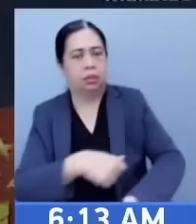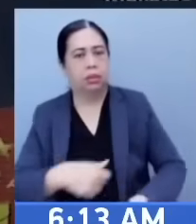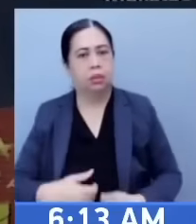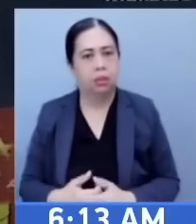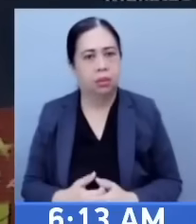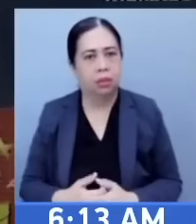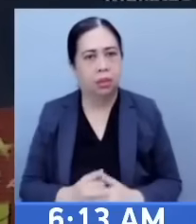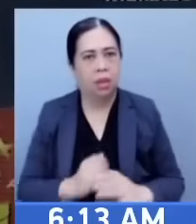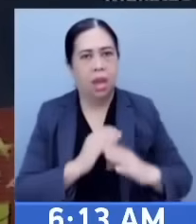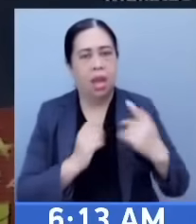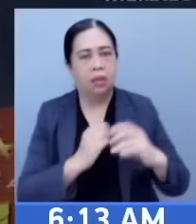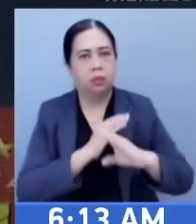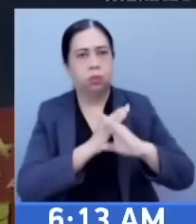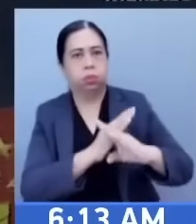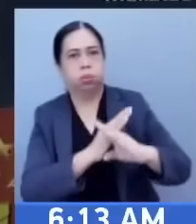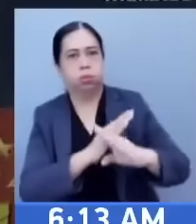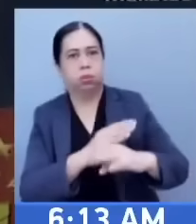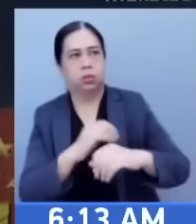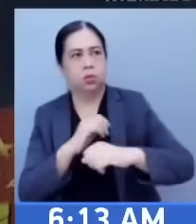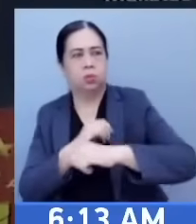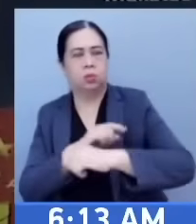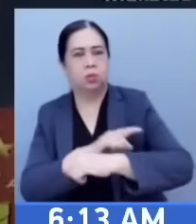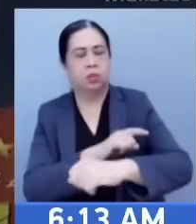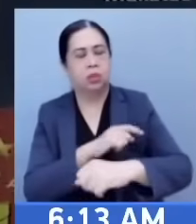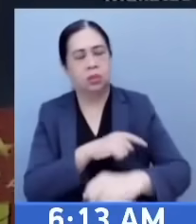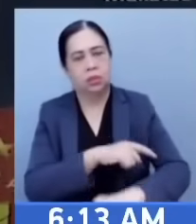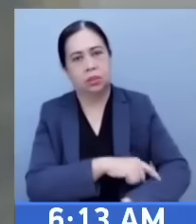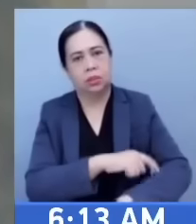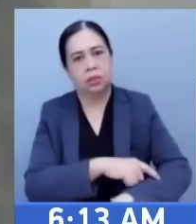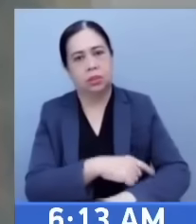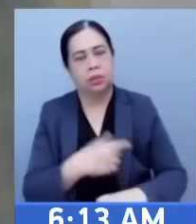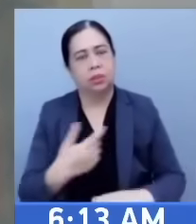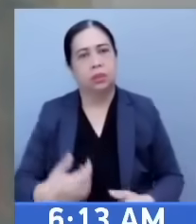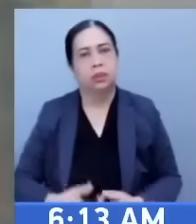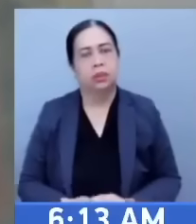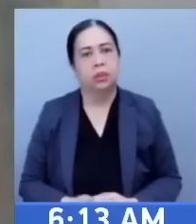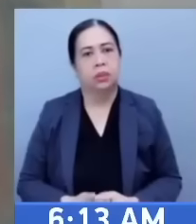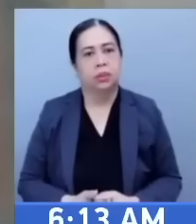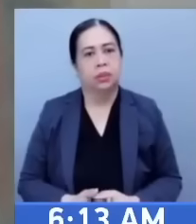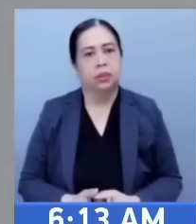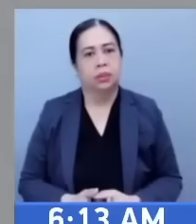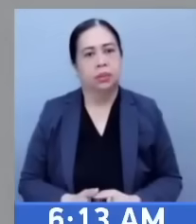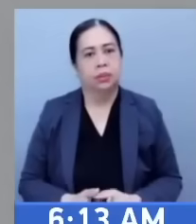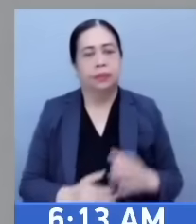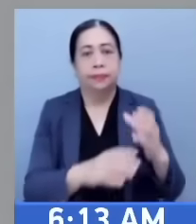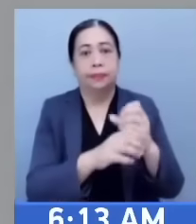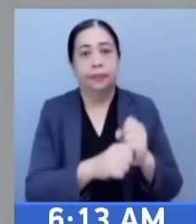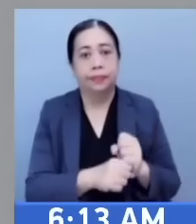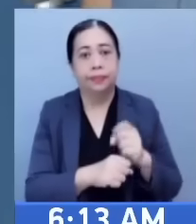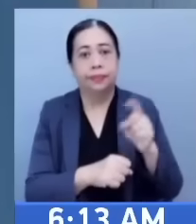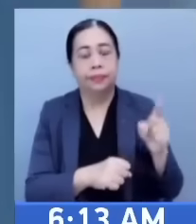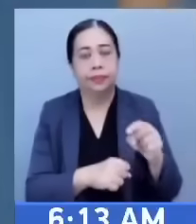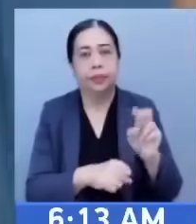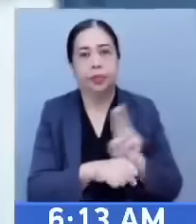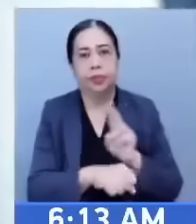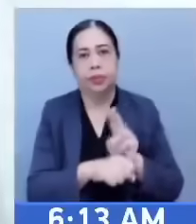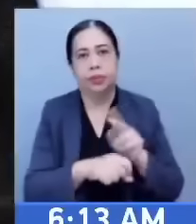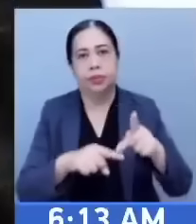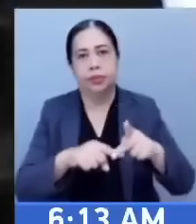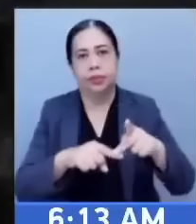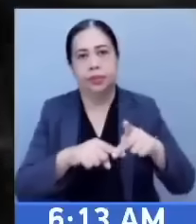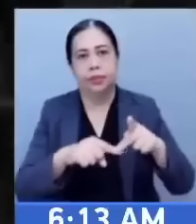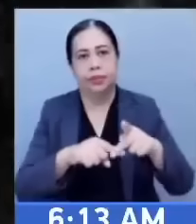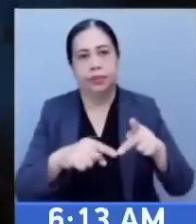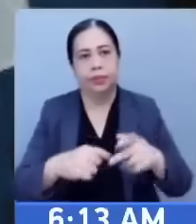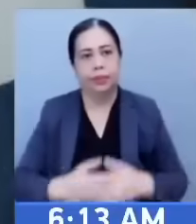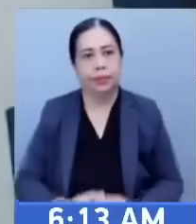po, kaya dito po ako natamaan sa braso. Nabawi kay Boldero ang ginamit niyang patalim. Nakulong na siya noong